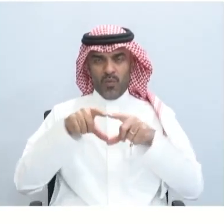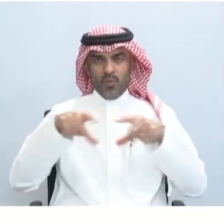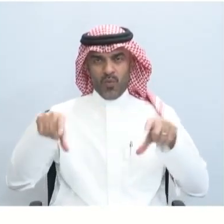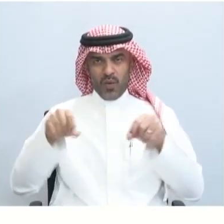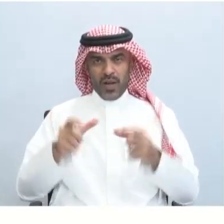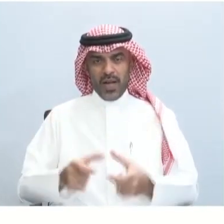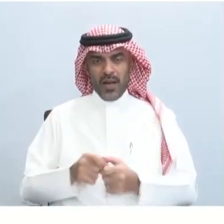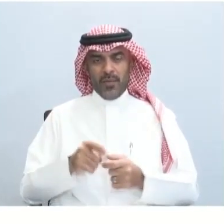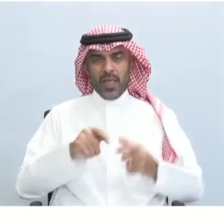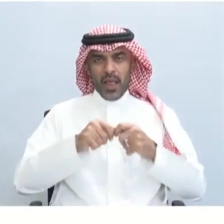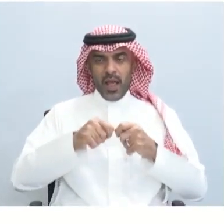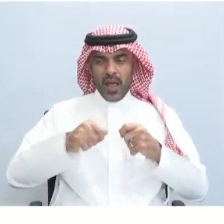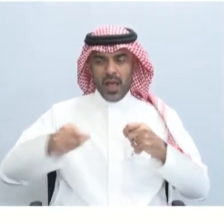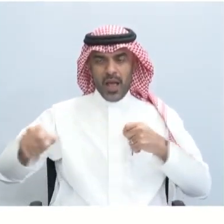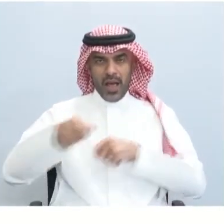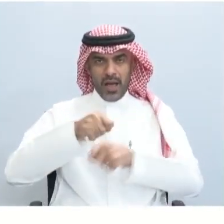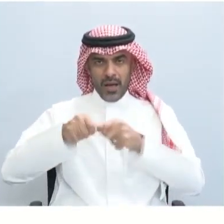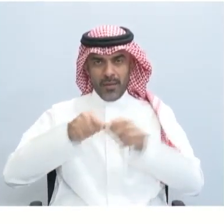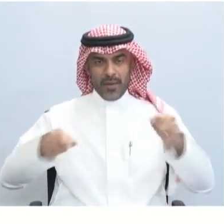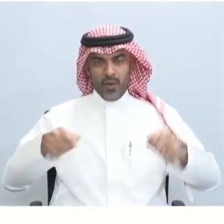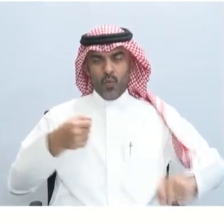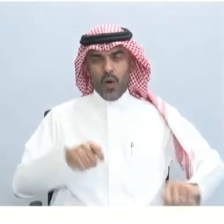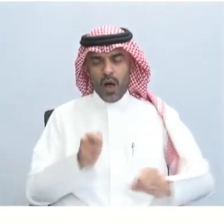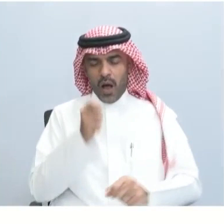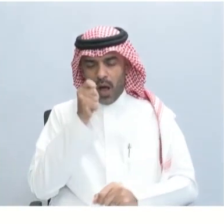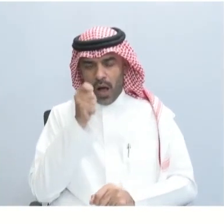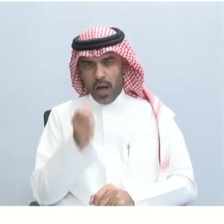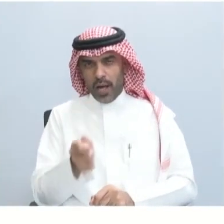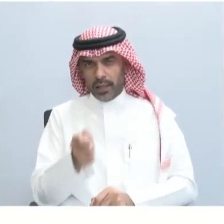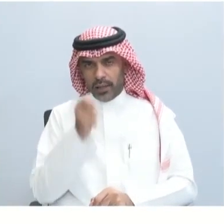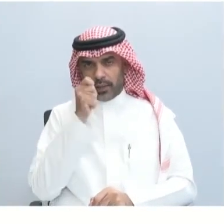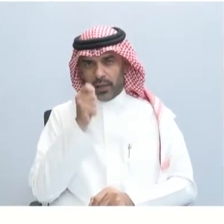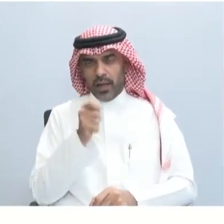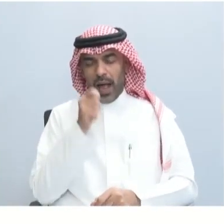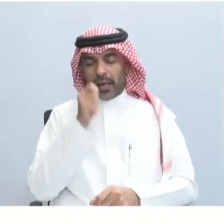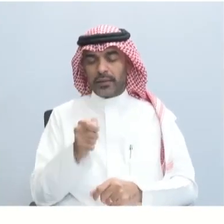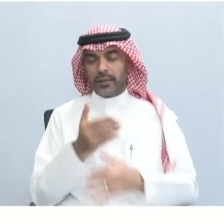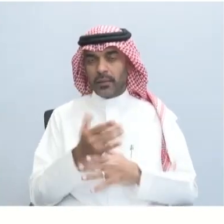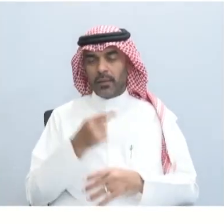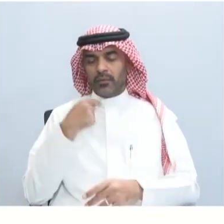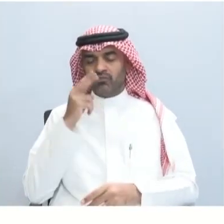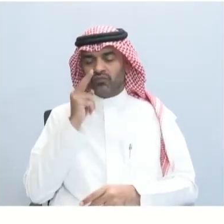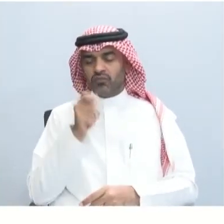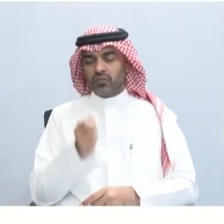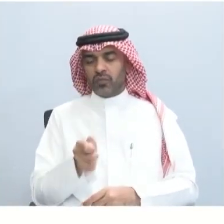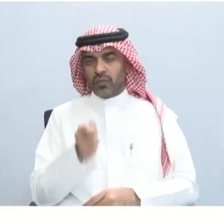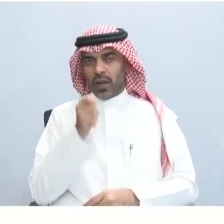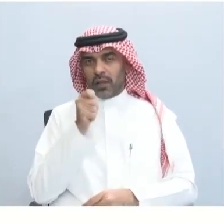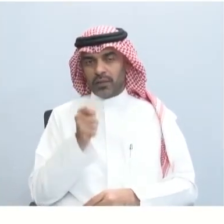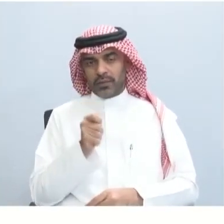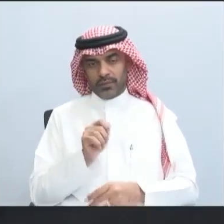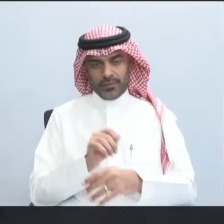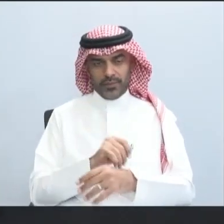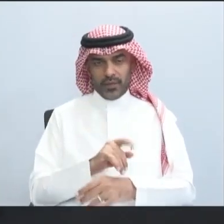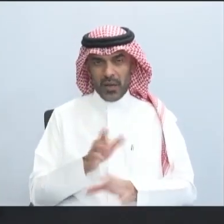حبل وايضا عدسه هل عدسه لكي نتفحصها جيدا ان لم تكن متوفره